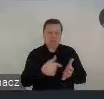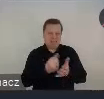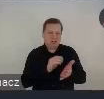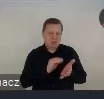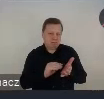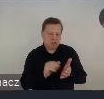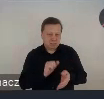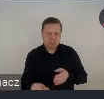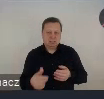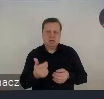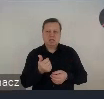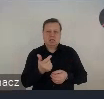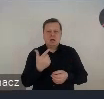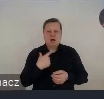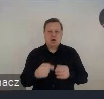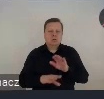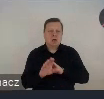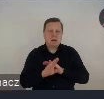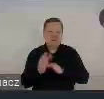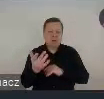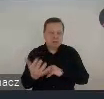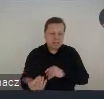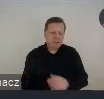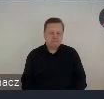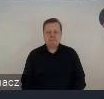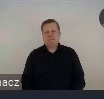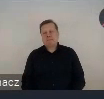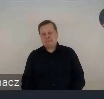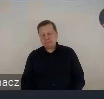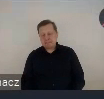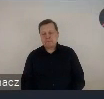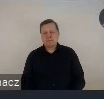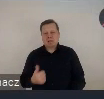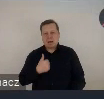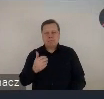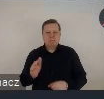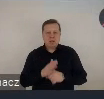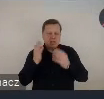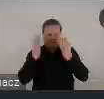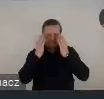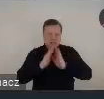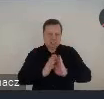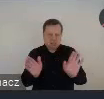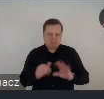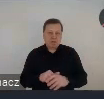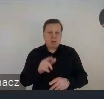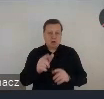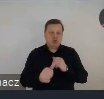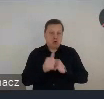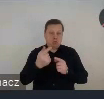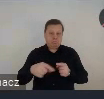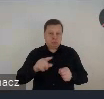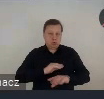ile osób reprezentuje organizację, tak żebyśmy mieli pełną wiedzę. I kiedy dostaniemy te